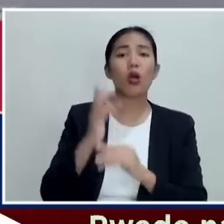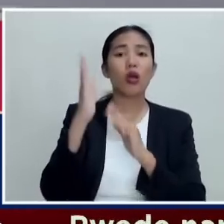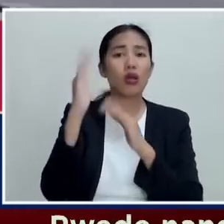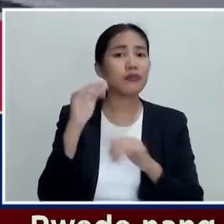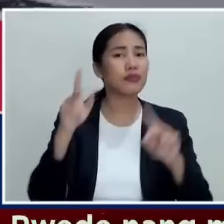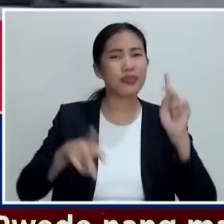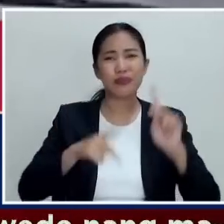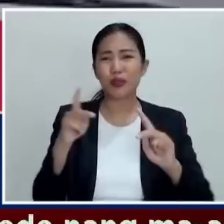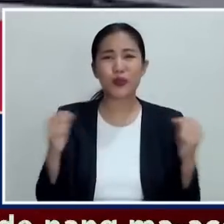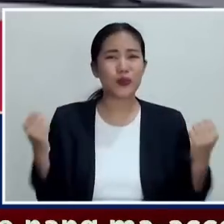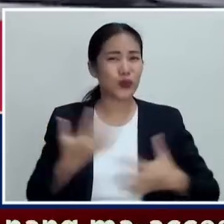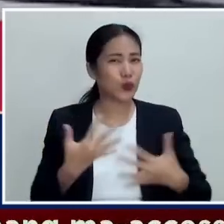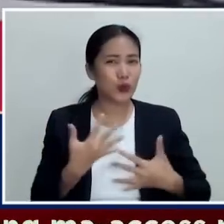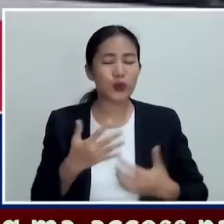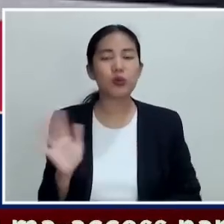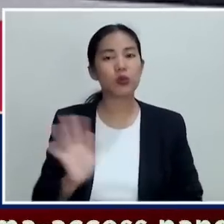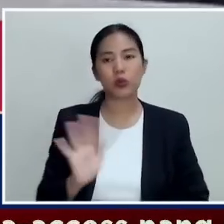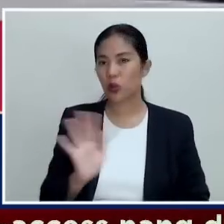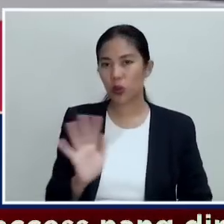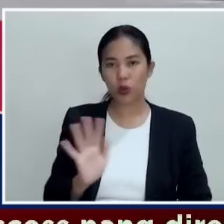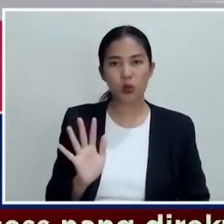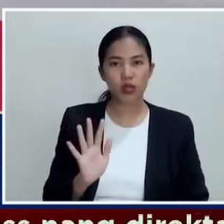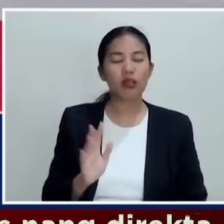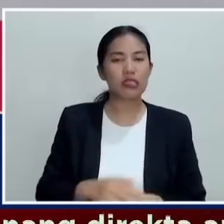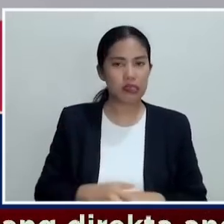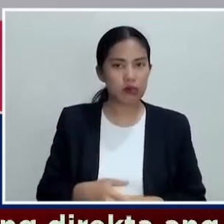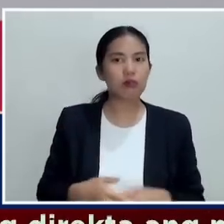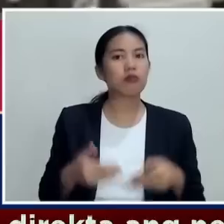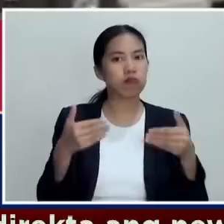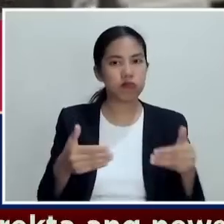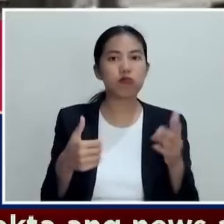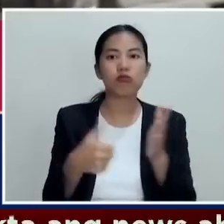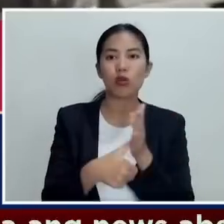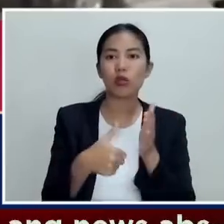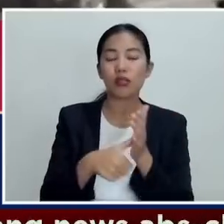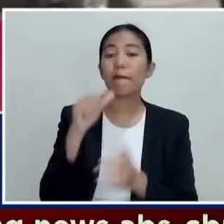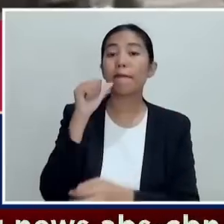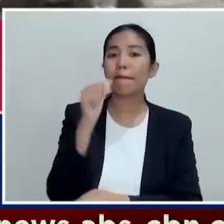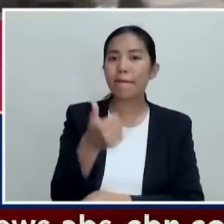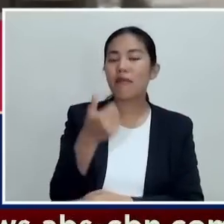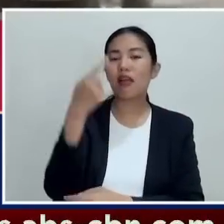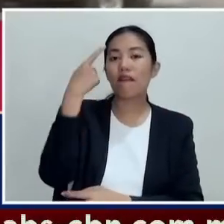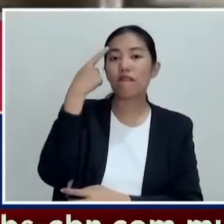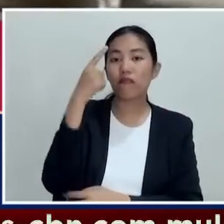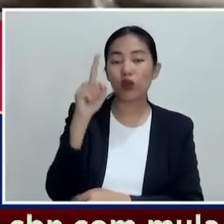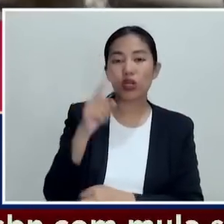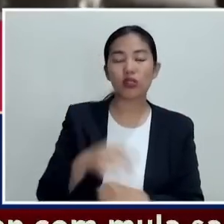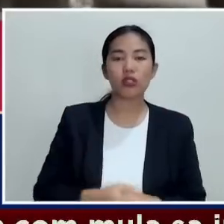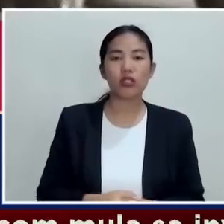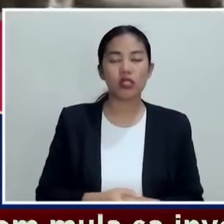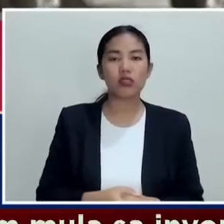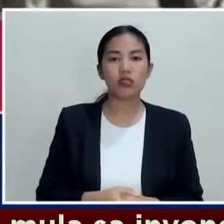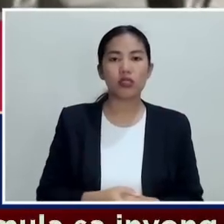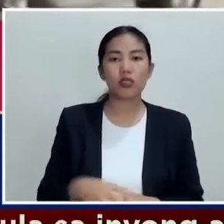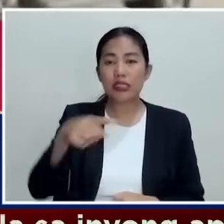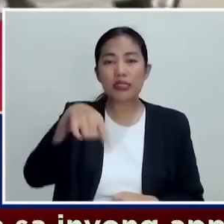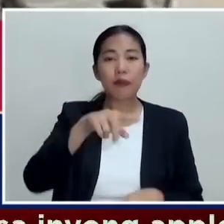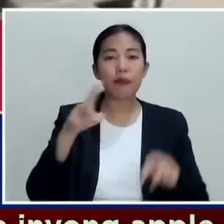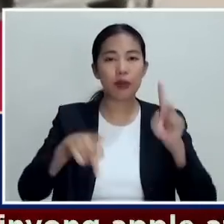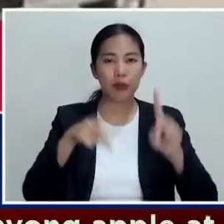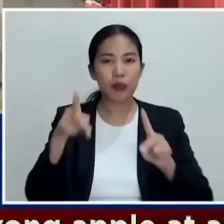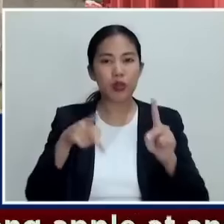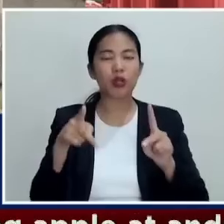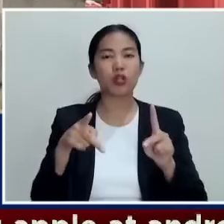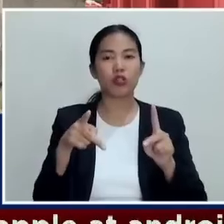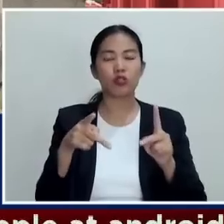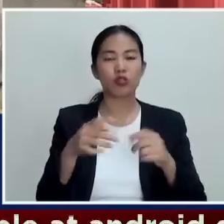silang magkadalong isip na bumoto bukas upang sila mismo magsabi kailangan bang hatiin o hindi yung 2